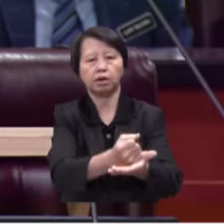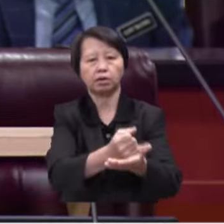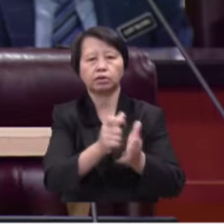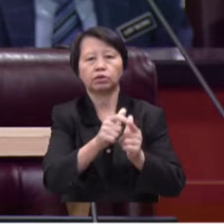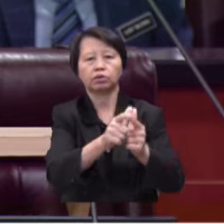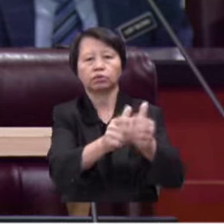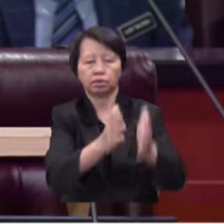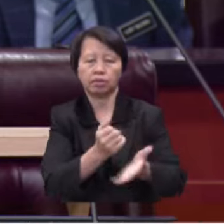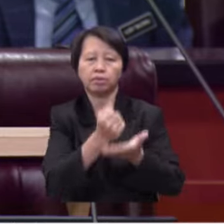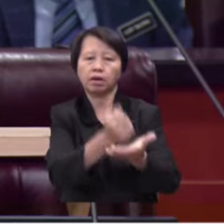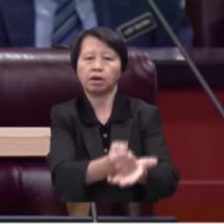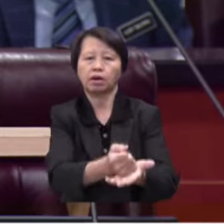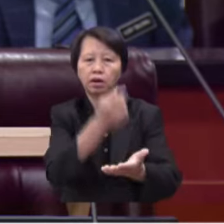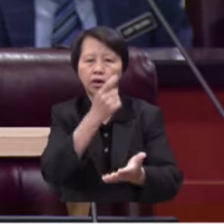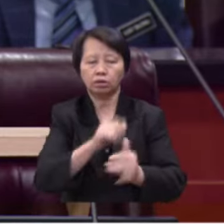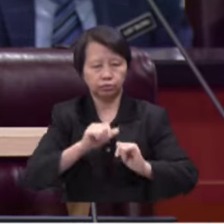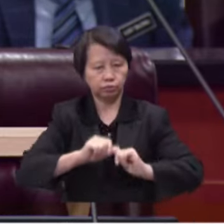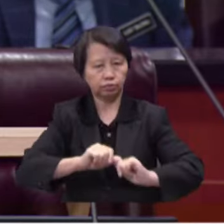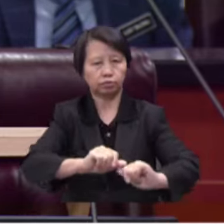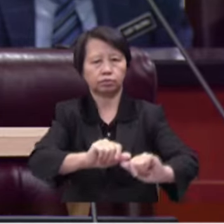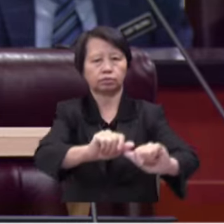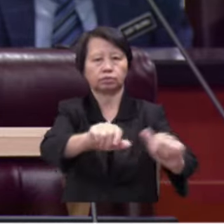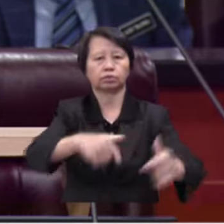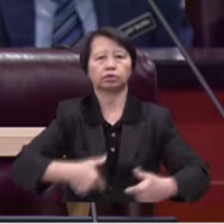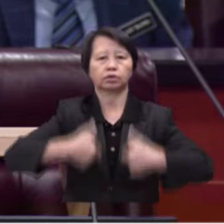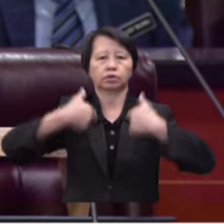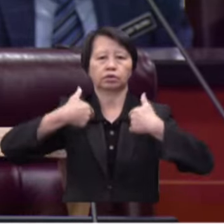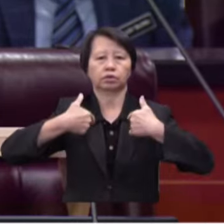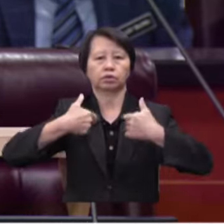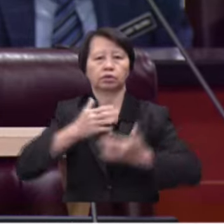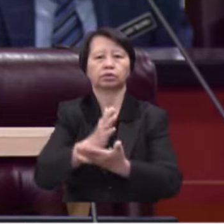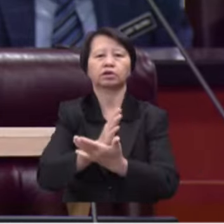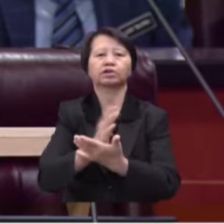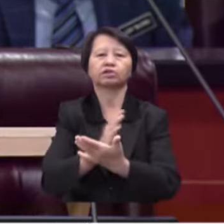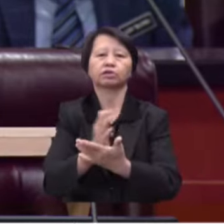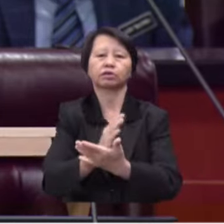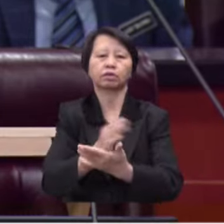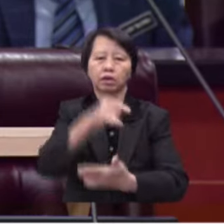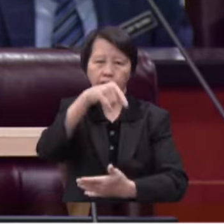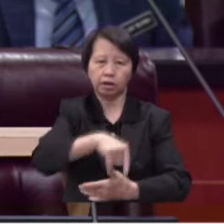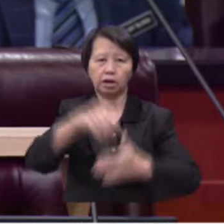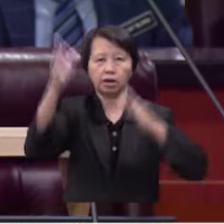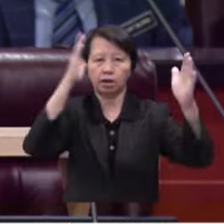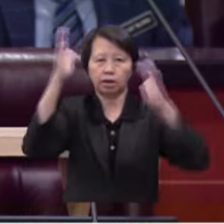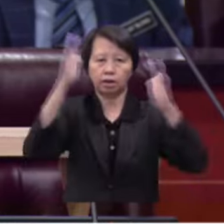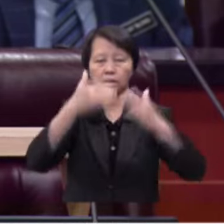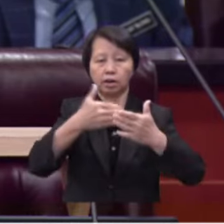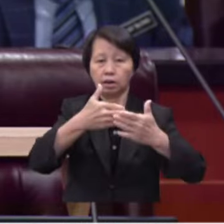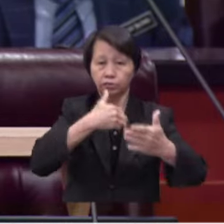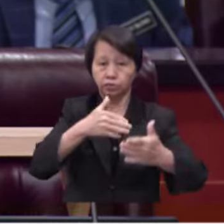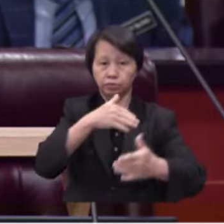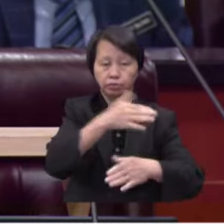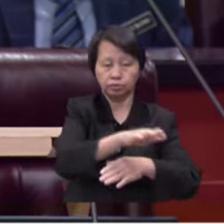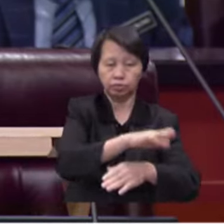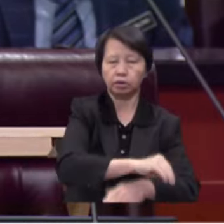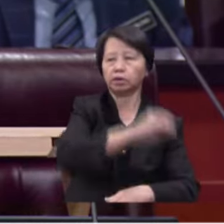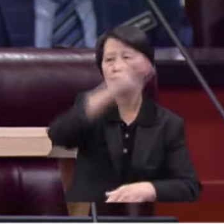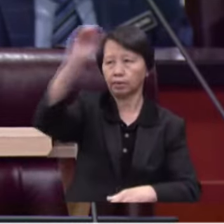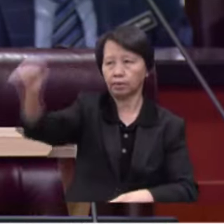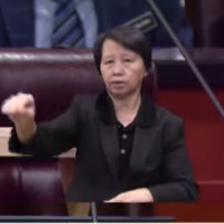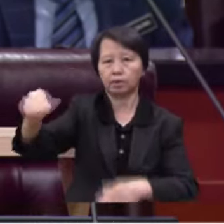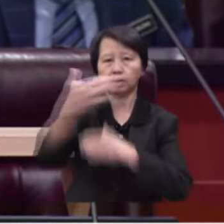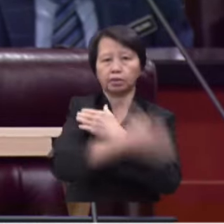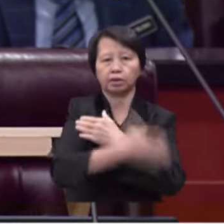pelarian ini bagi meneruskan kelangsungan hidup sementara di dalam negara sebelum mereka ditempatkan